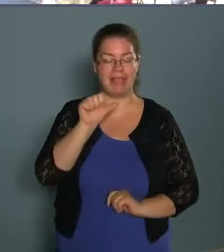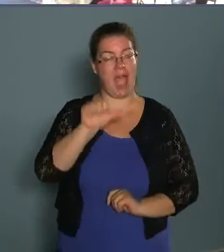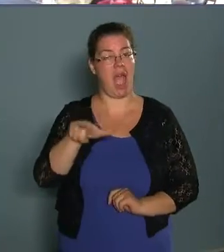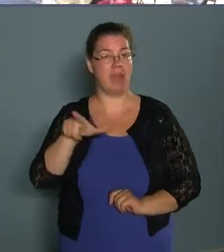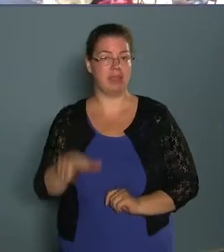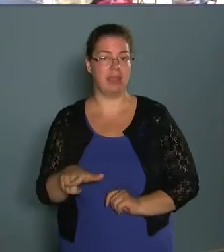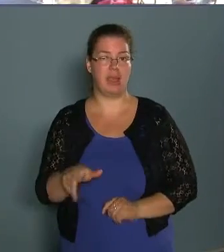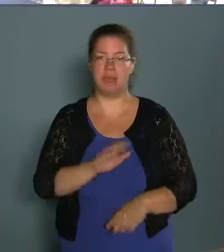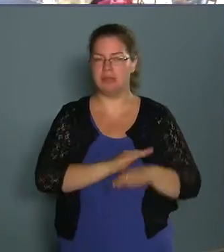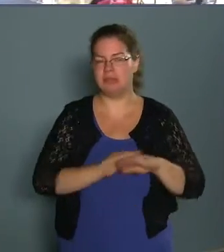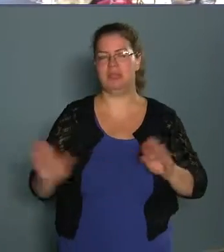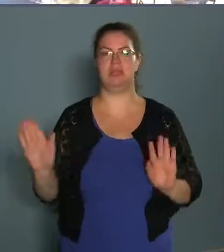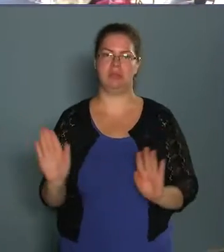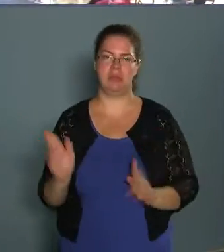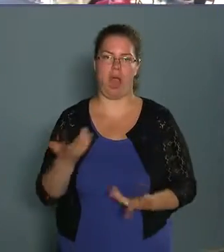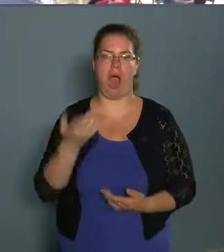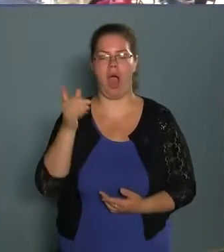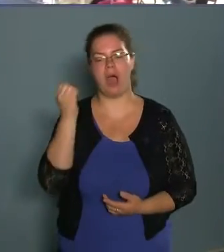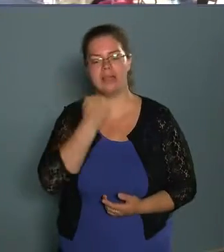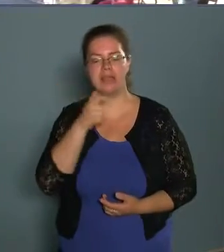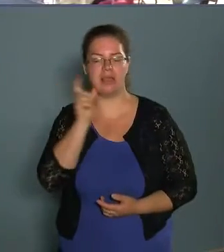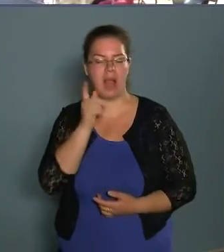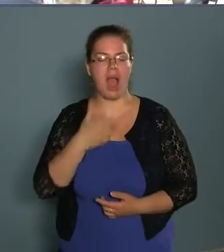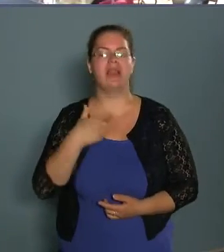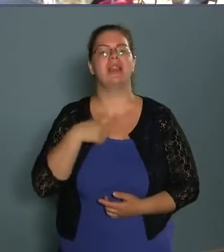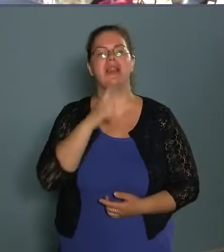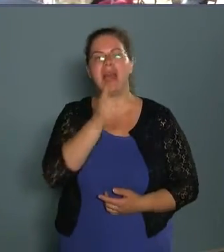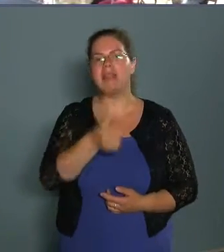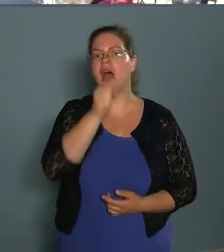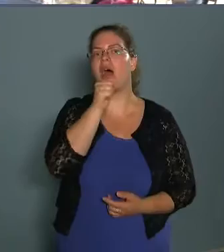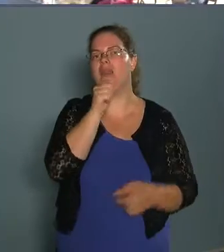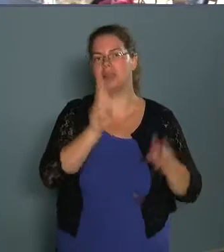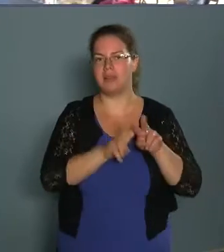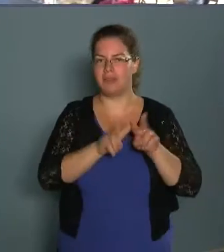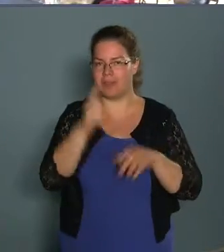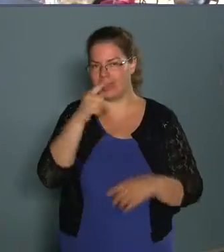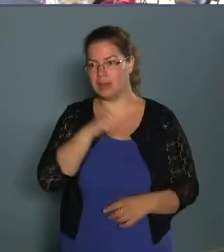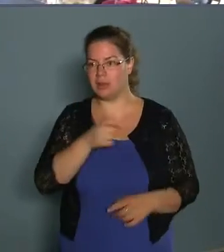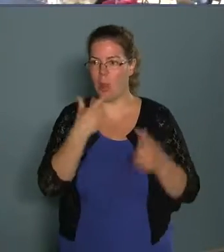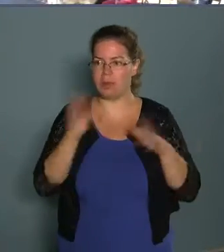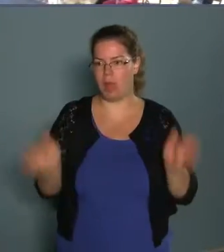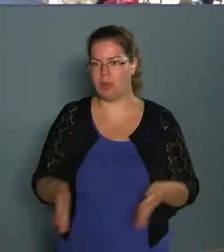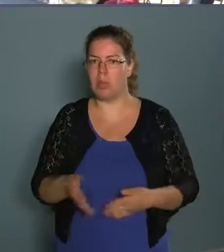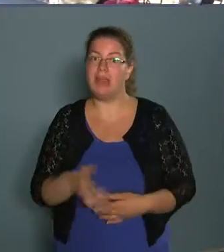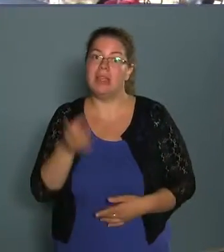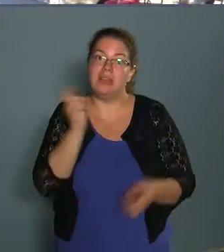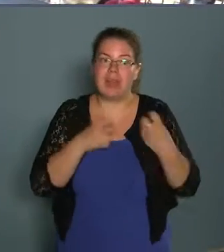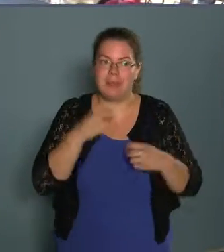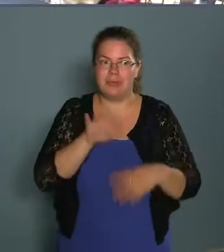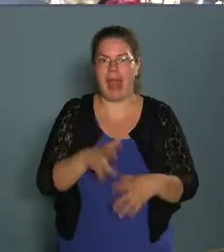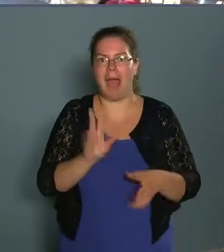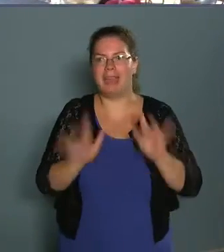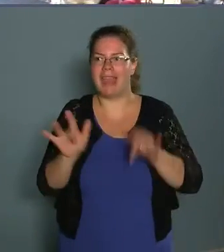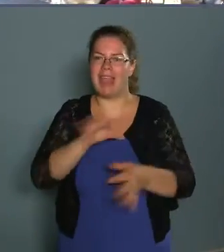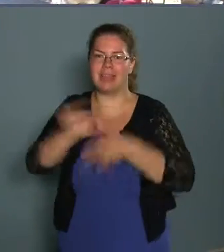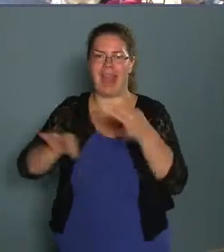egy-két szintiszta Dixieland. Fogunk játszani a swing korszakból egy-két örök zöldet, és számítunk arra is, hogy néhányan táncra perdülnek